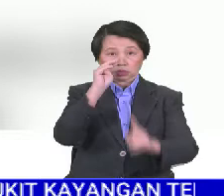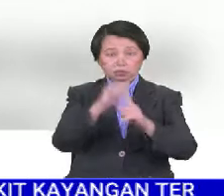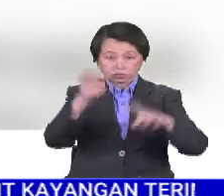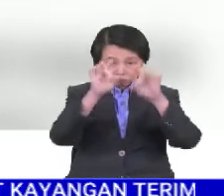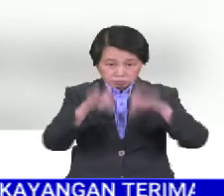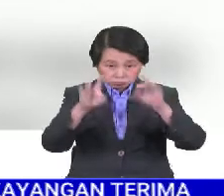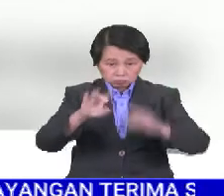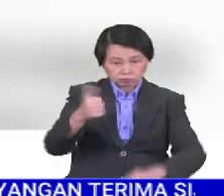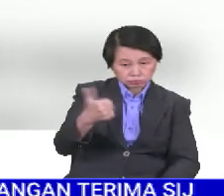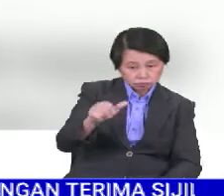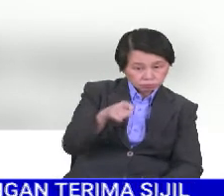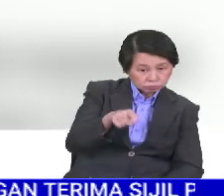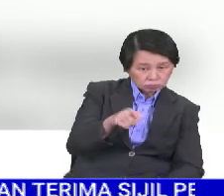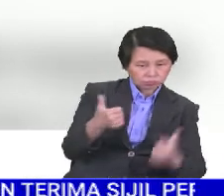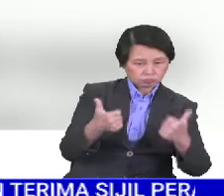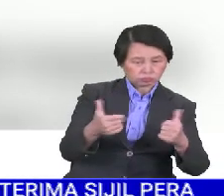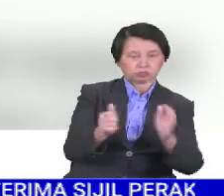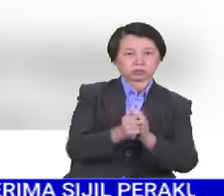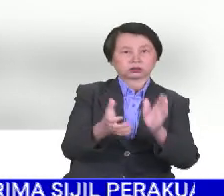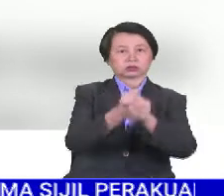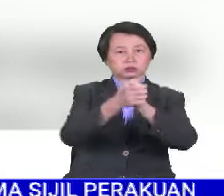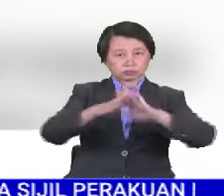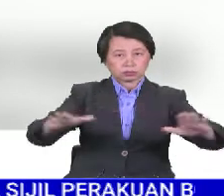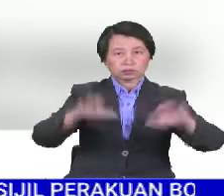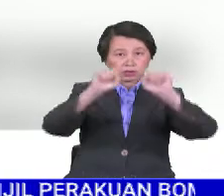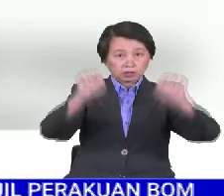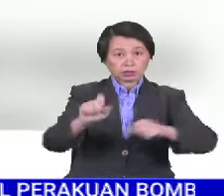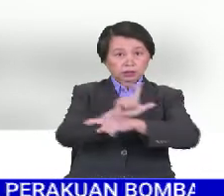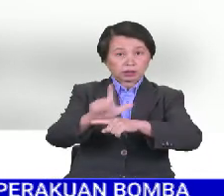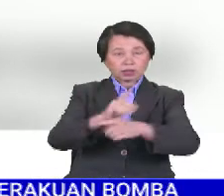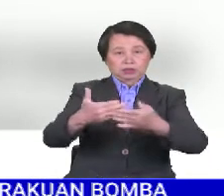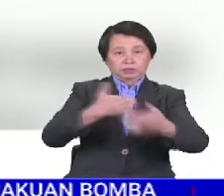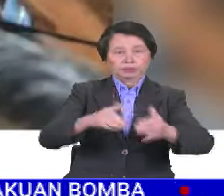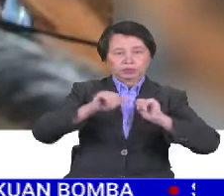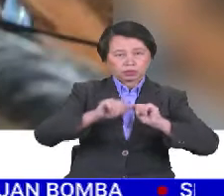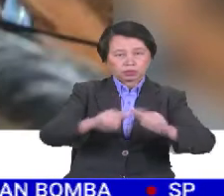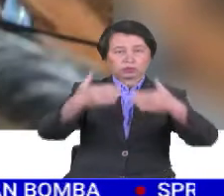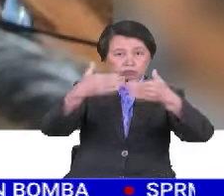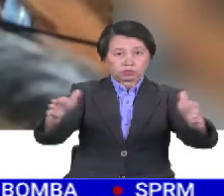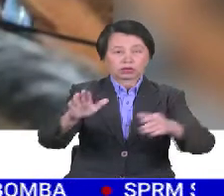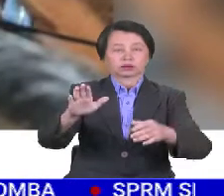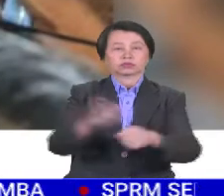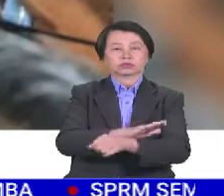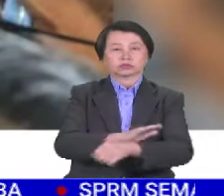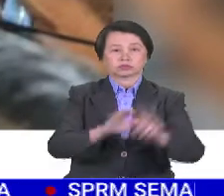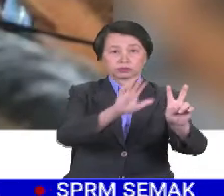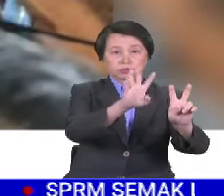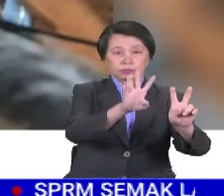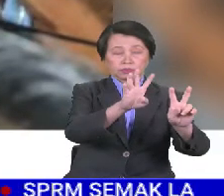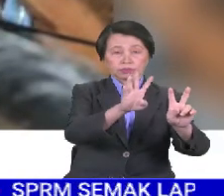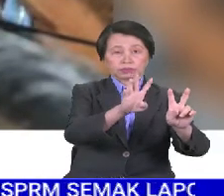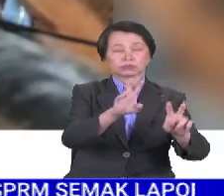untuk memastikan kestabilan dan keselamatan sistem sebelum meneruskan pengoperasian penuh 24